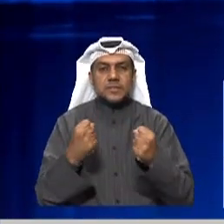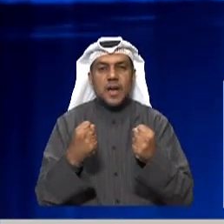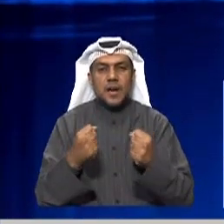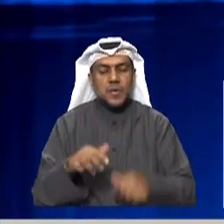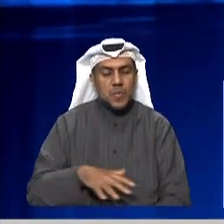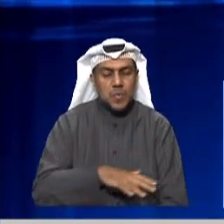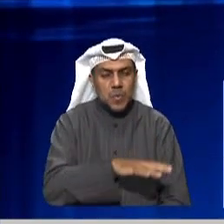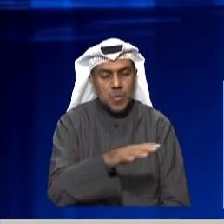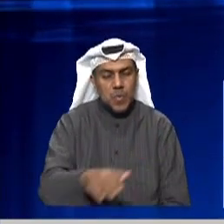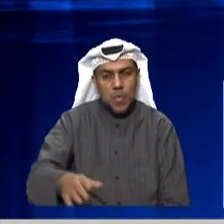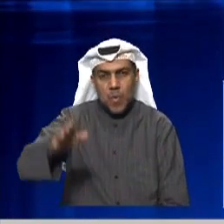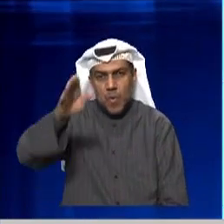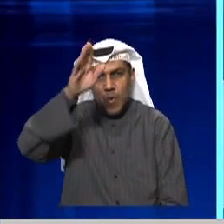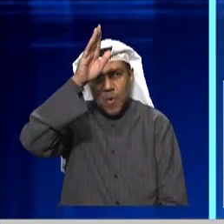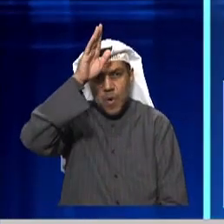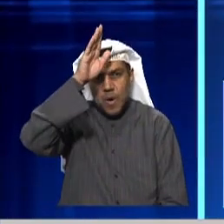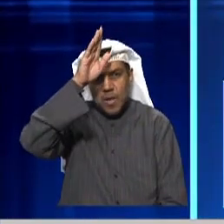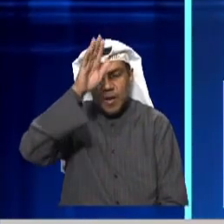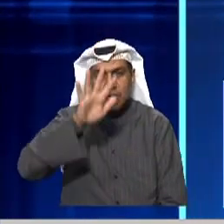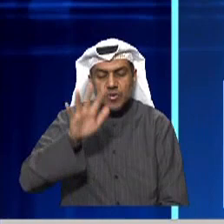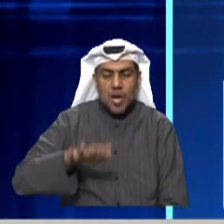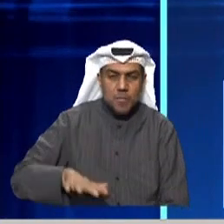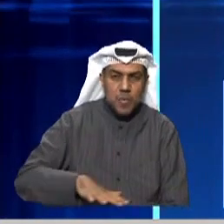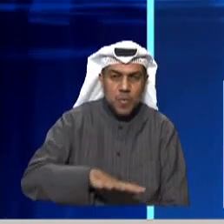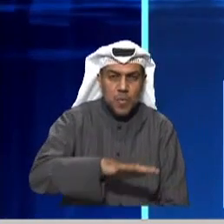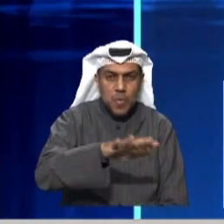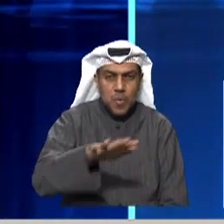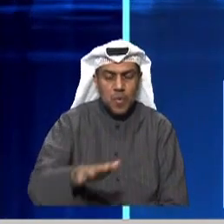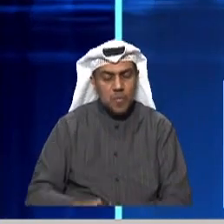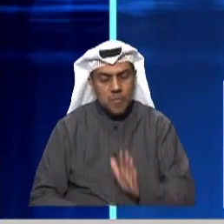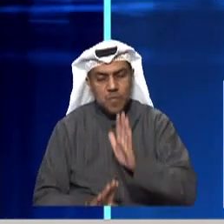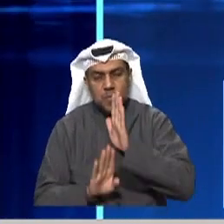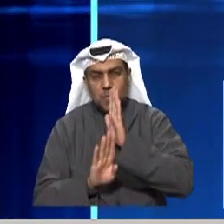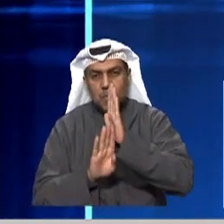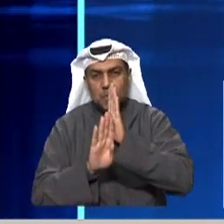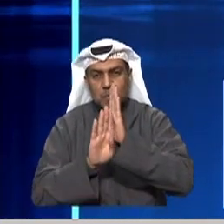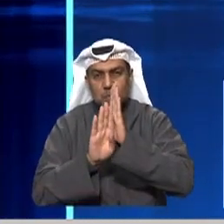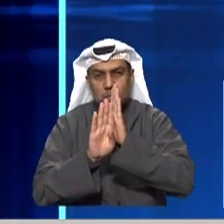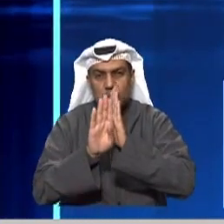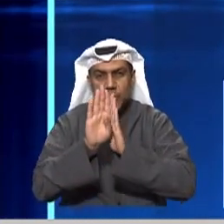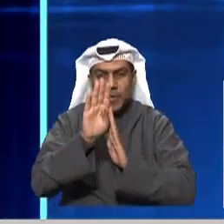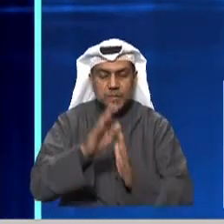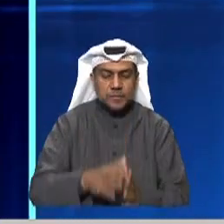ولجمهورية العراق وشعبها الشقيق كل التقدم والازدهار.